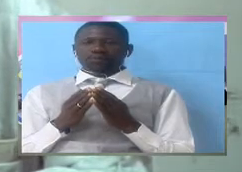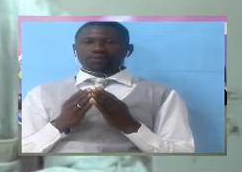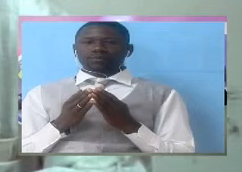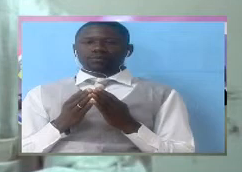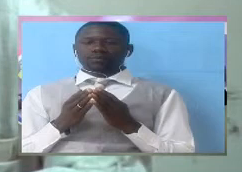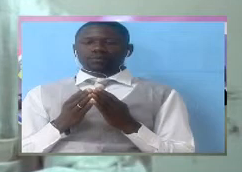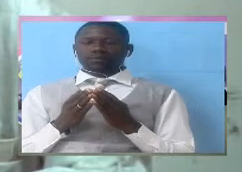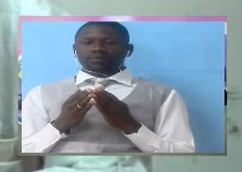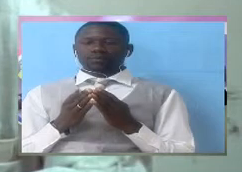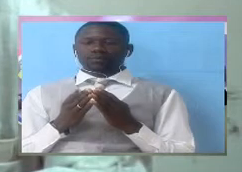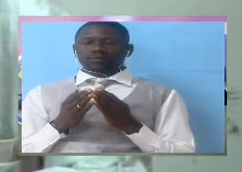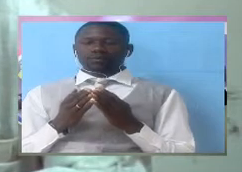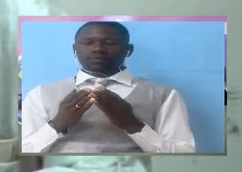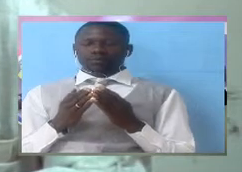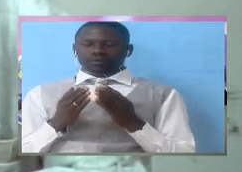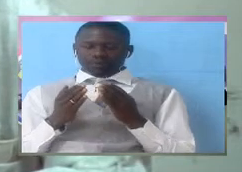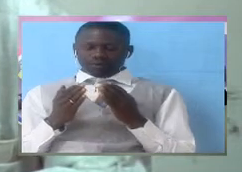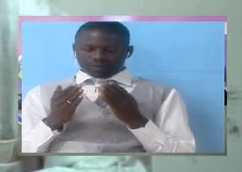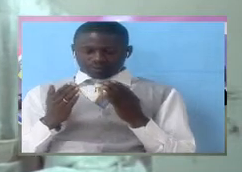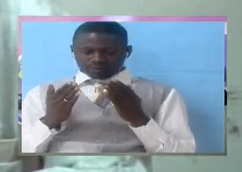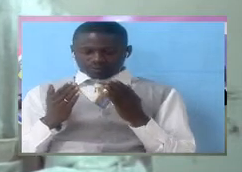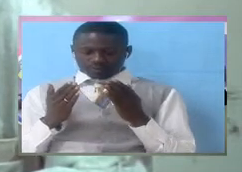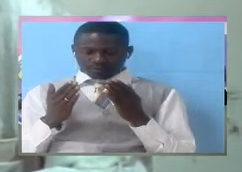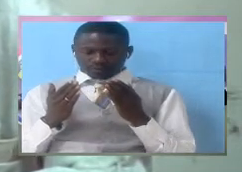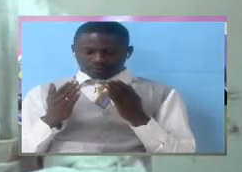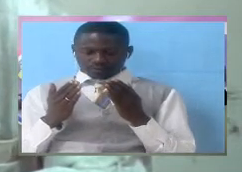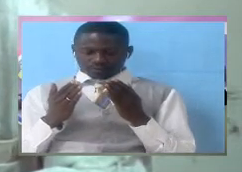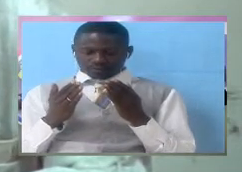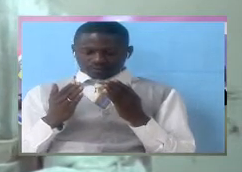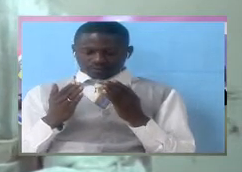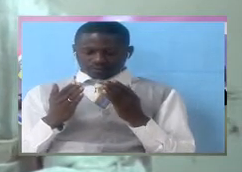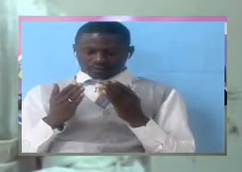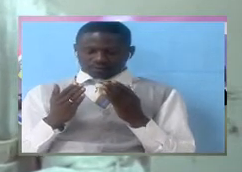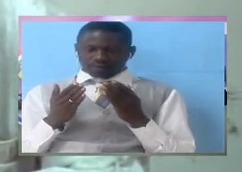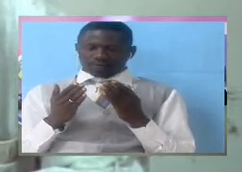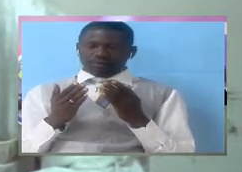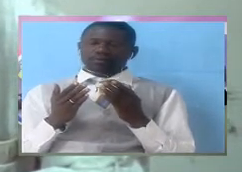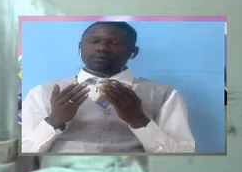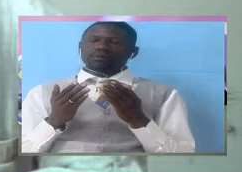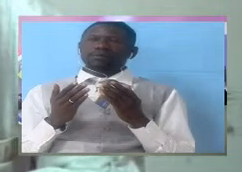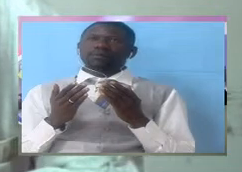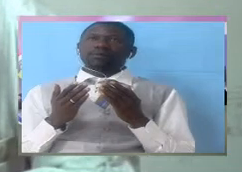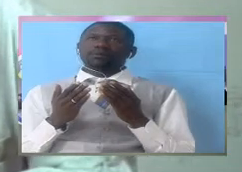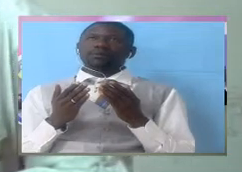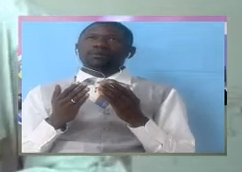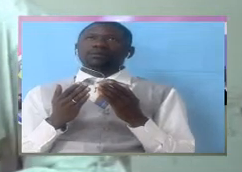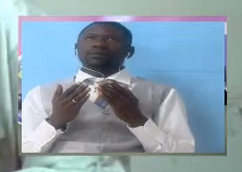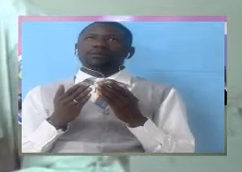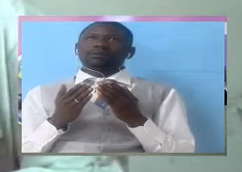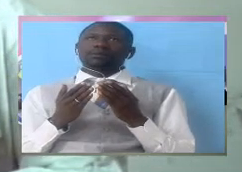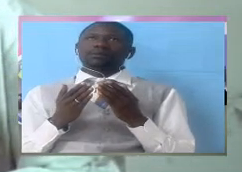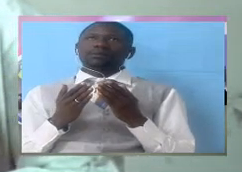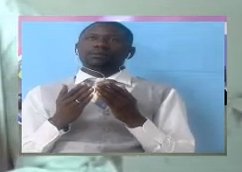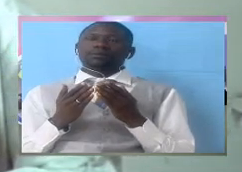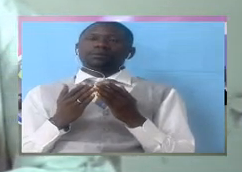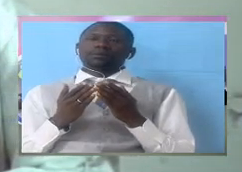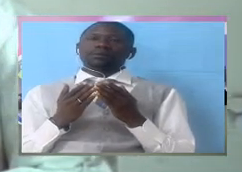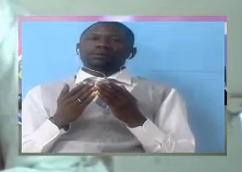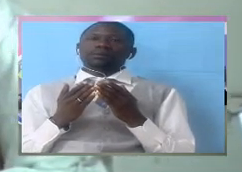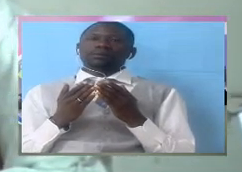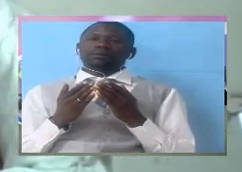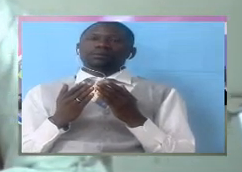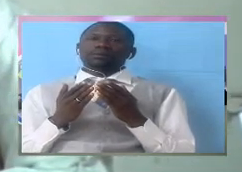محمد خاتم النبيين وإمام المرسلين ربنا آتنا في الدنيا حسنة وفي الآخرة حسنة وقنا عذاب